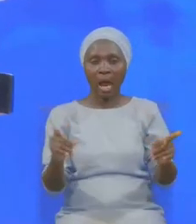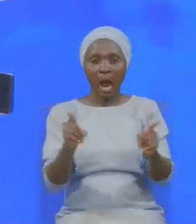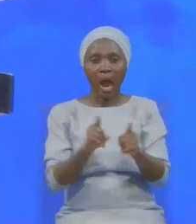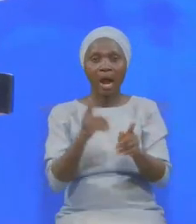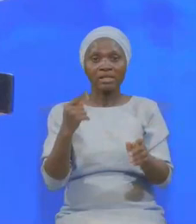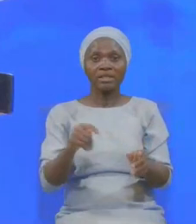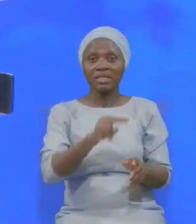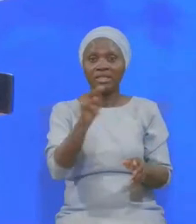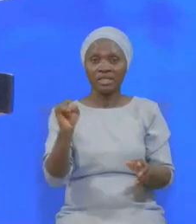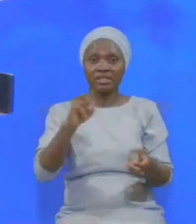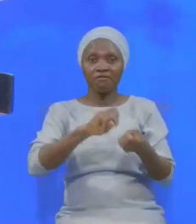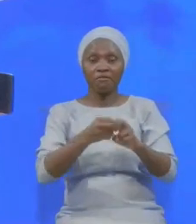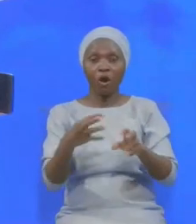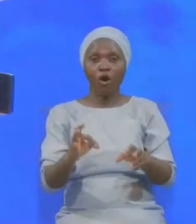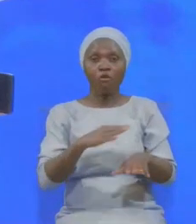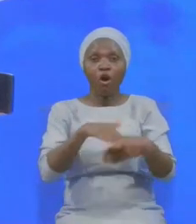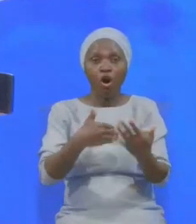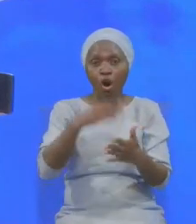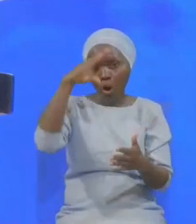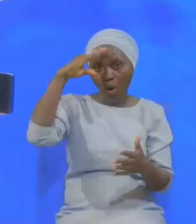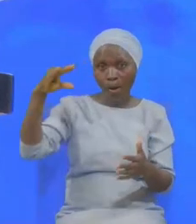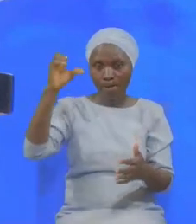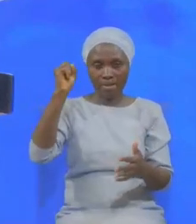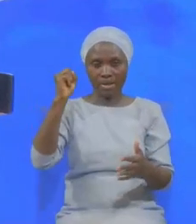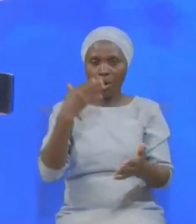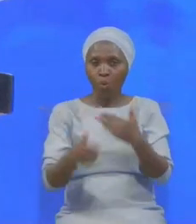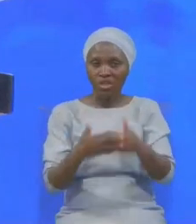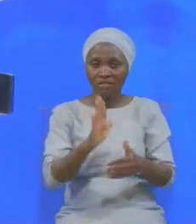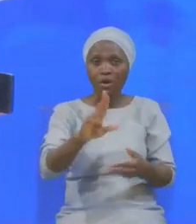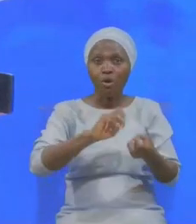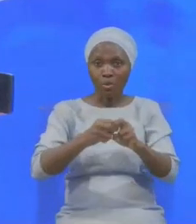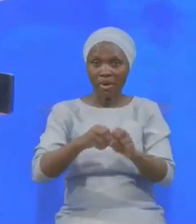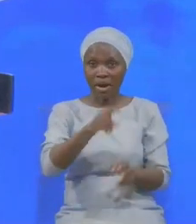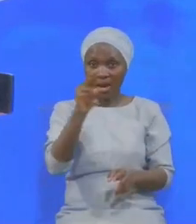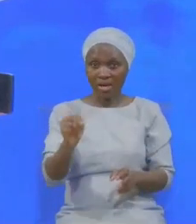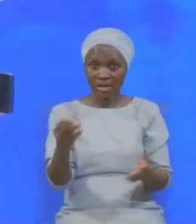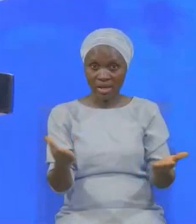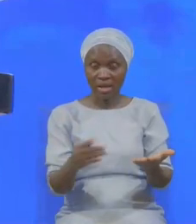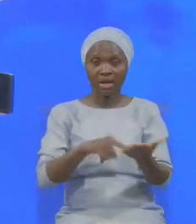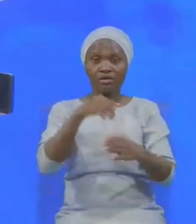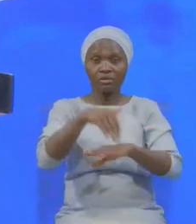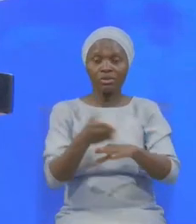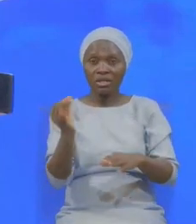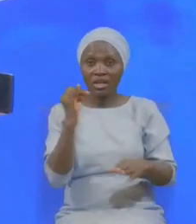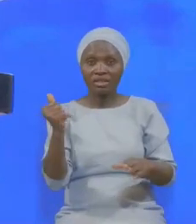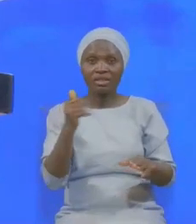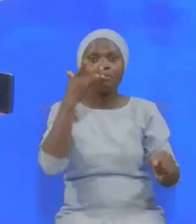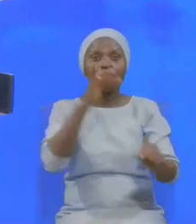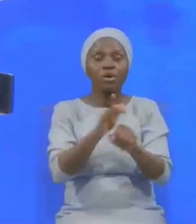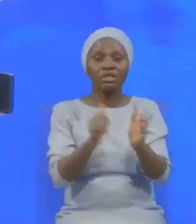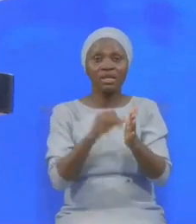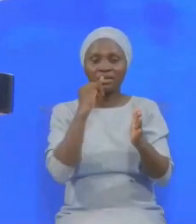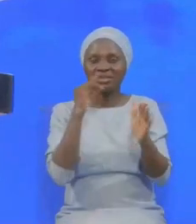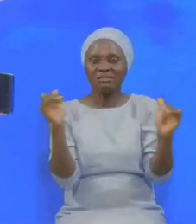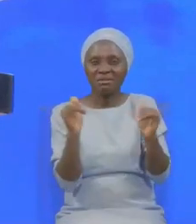les besoins des hommes. Quels que soient vos besoins ce soir, il y a une promesse correspondante à